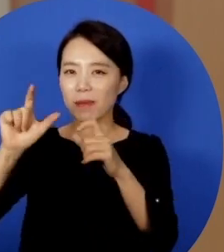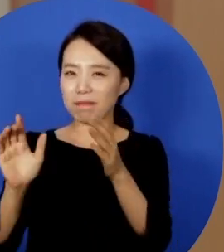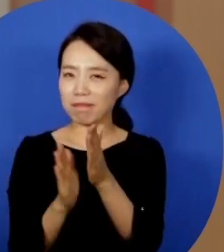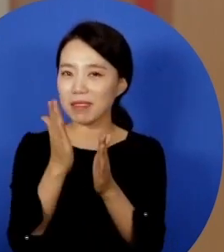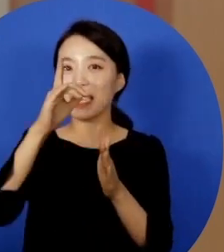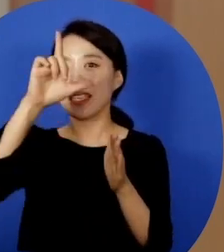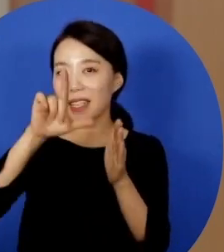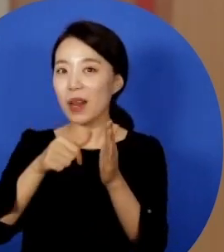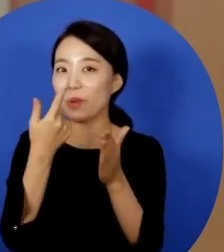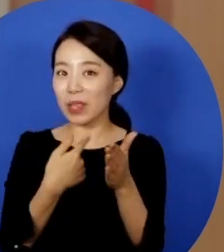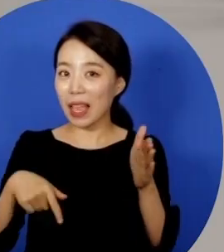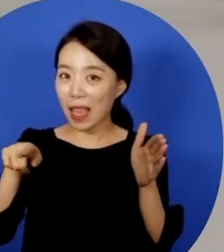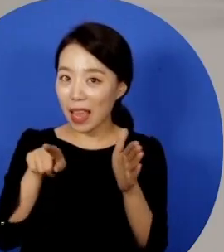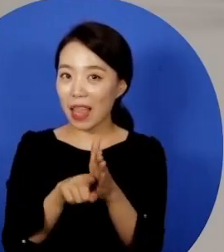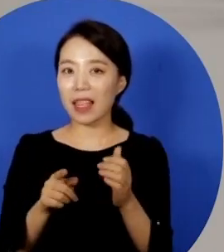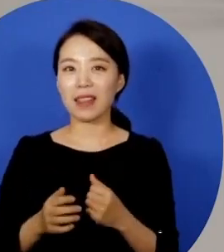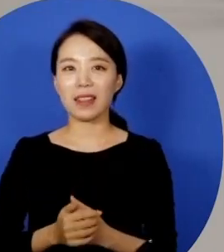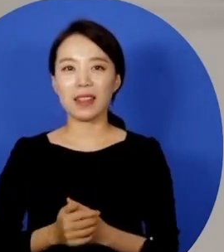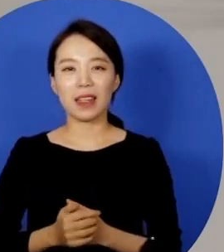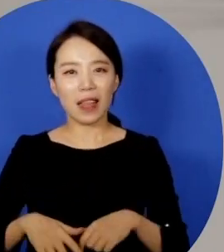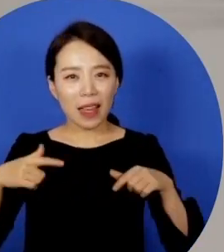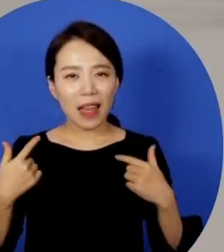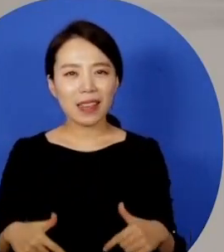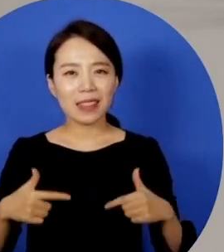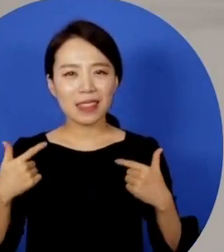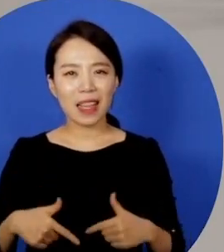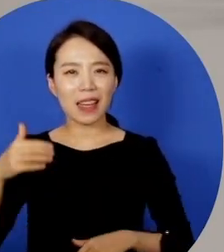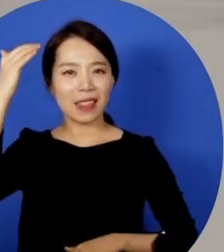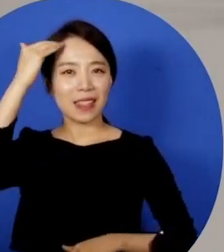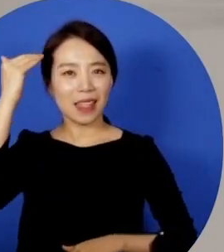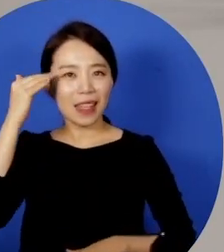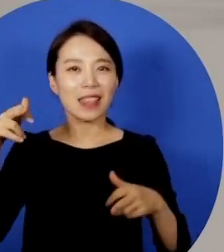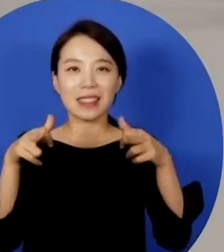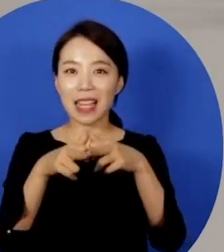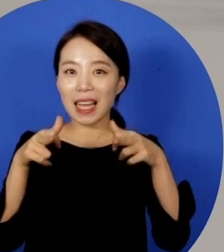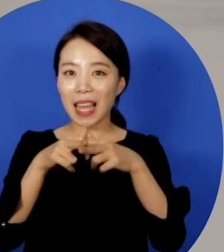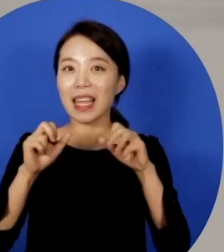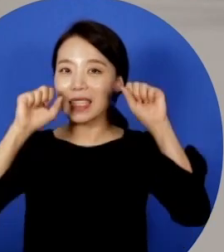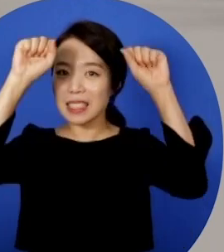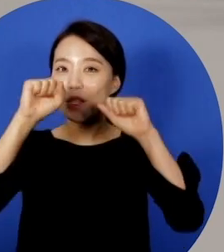당신이 더욱 찬란히 빛나는 순간을 위해 언제나